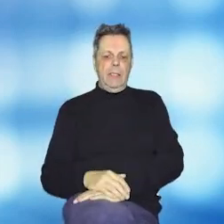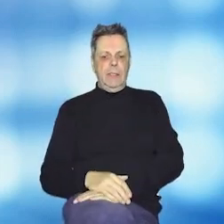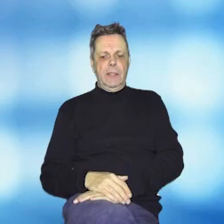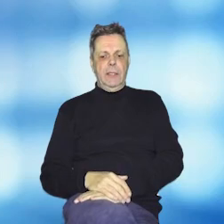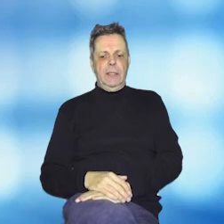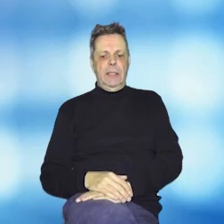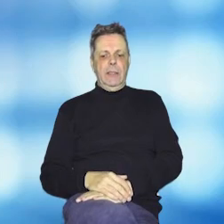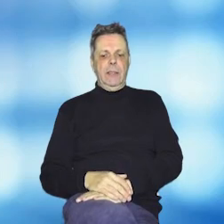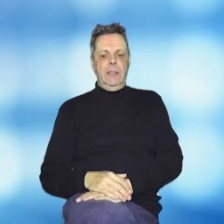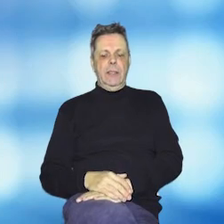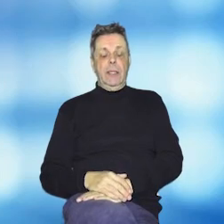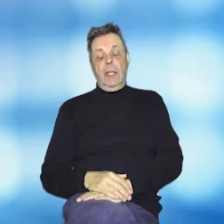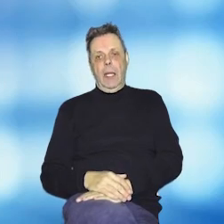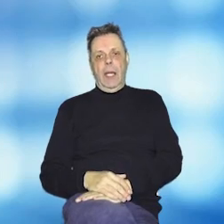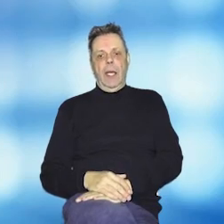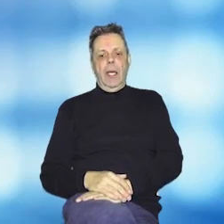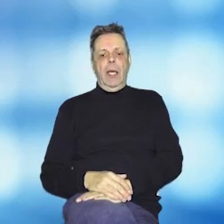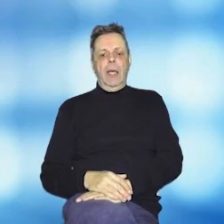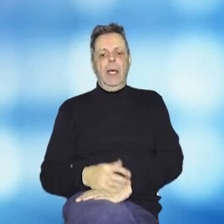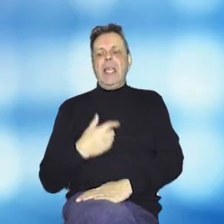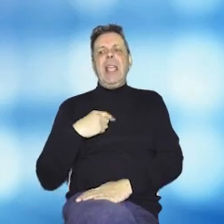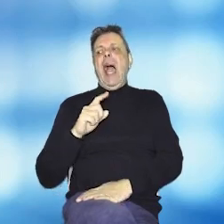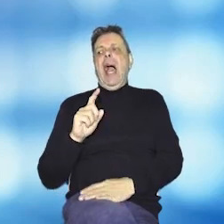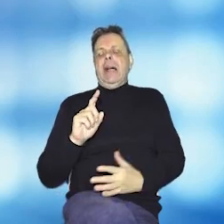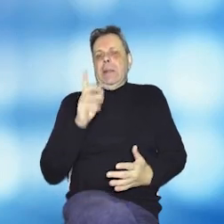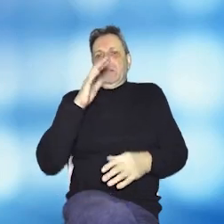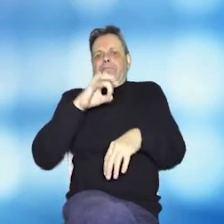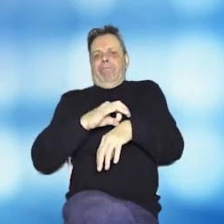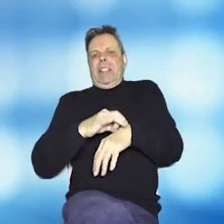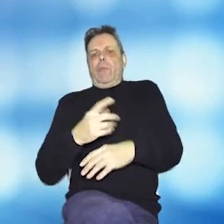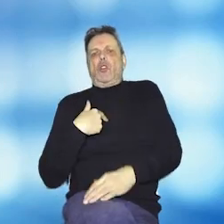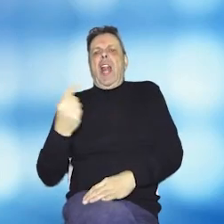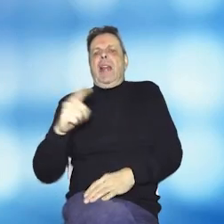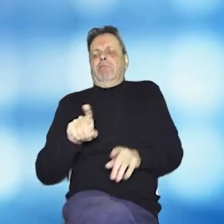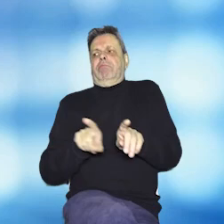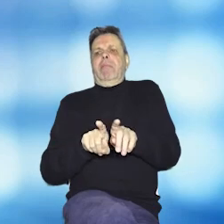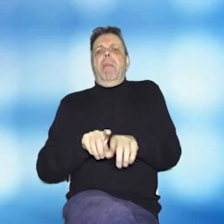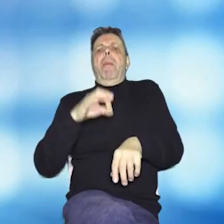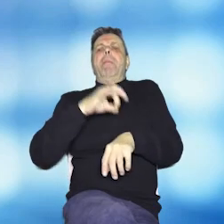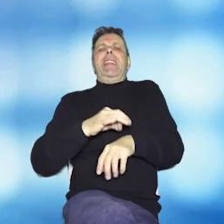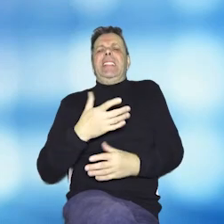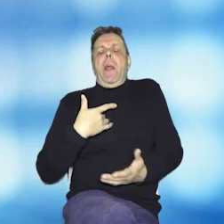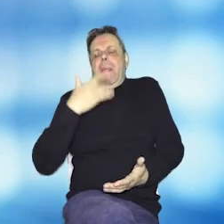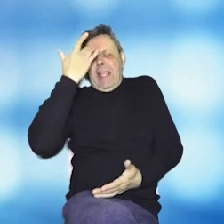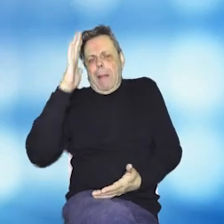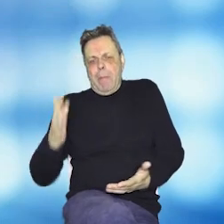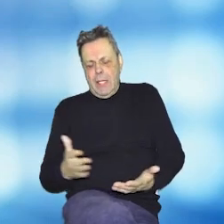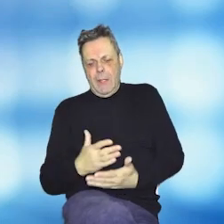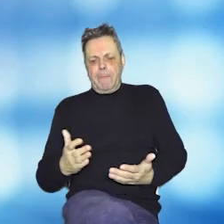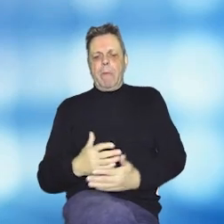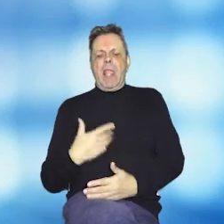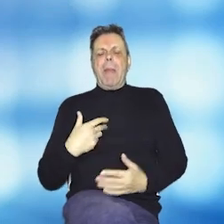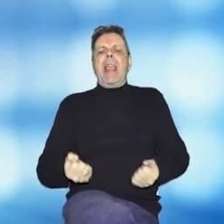prioritet. Da, budući da nisam epidemiolog i ne dolazim iz ovog dijela znanosti, vrlo mi